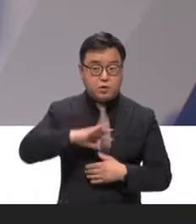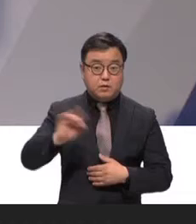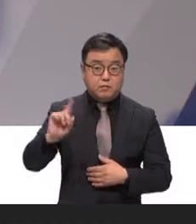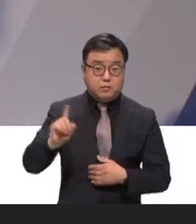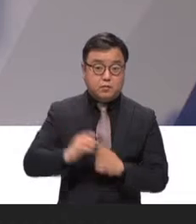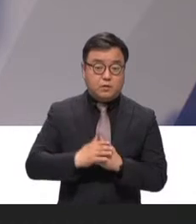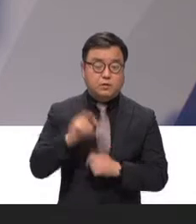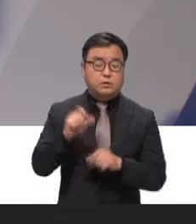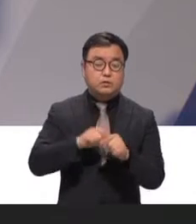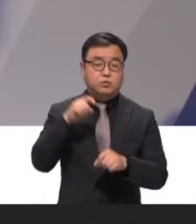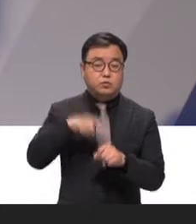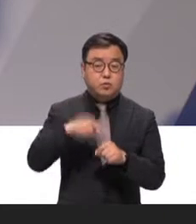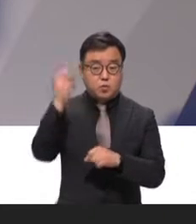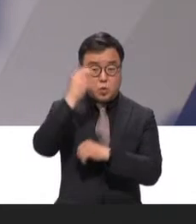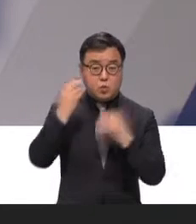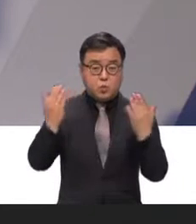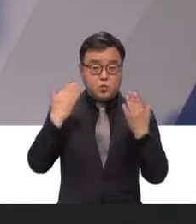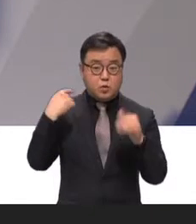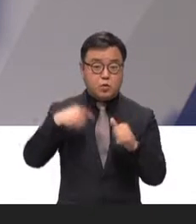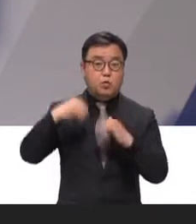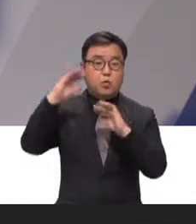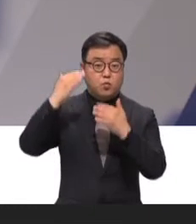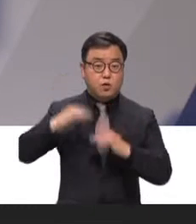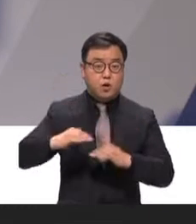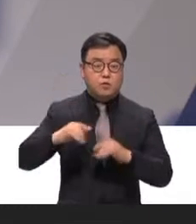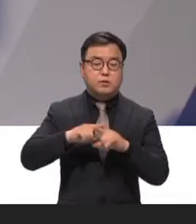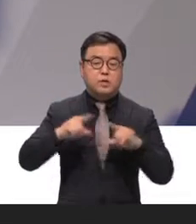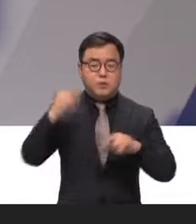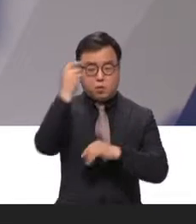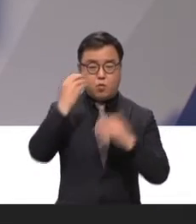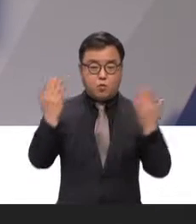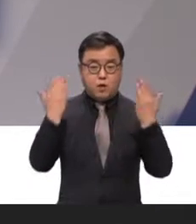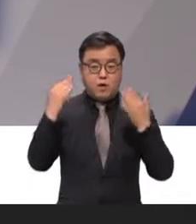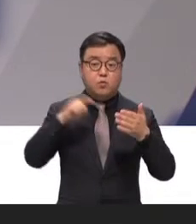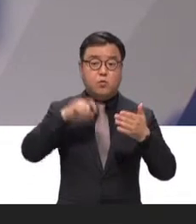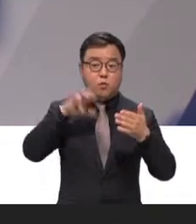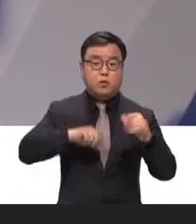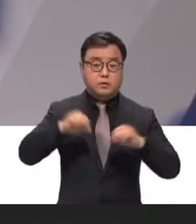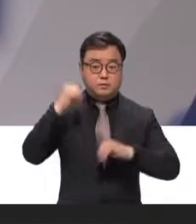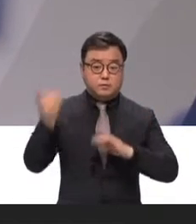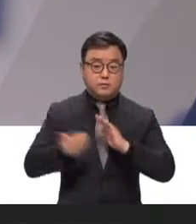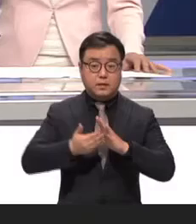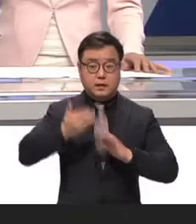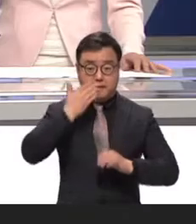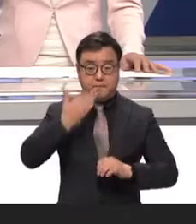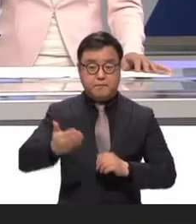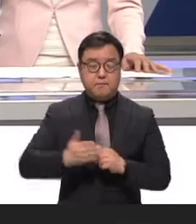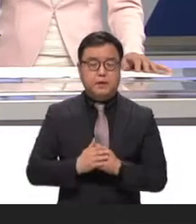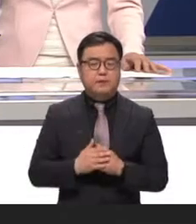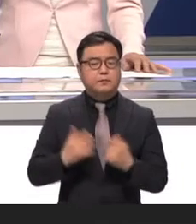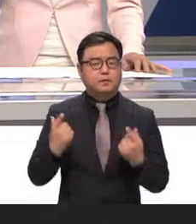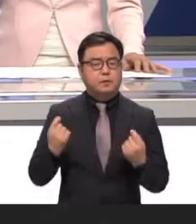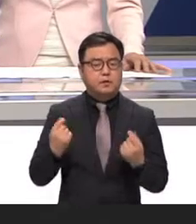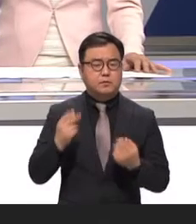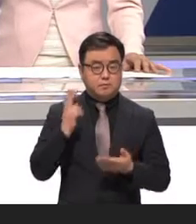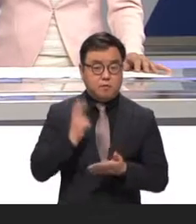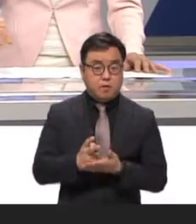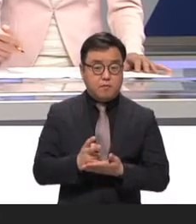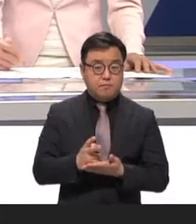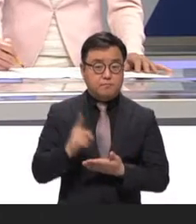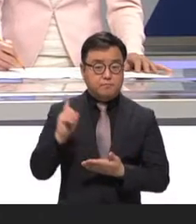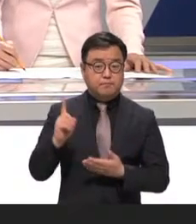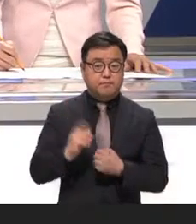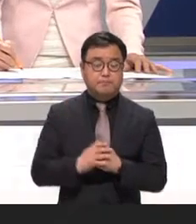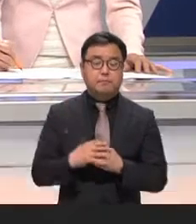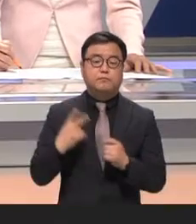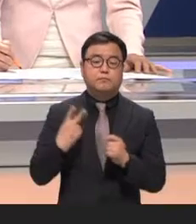좀 특목고의 교육과정을 사실 일반고안에서도 실현이 가능한 것입니다. 그러네요. 네, 그래서 이런 제도가 하나 있고요. 네. 두